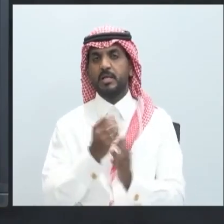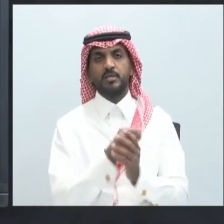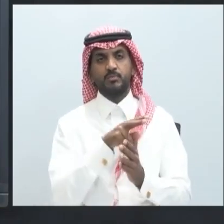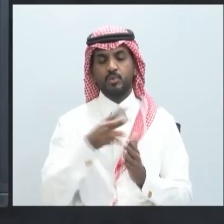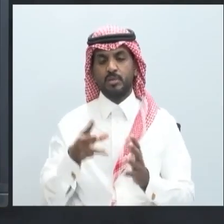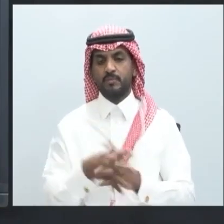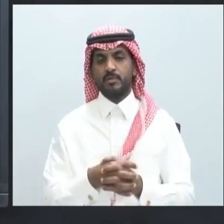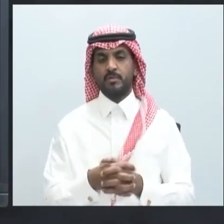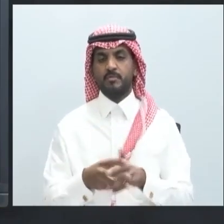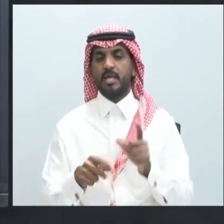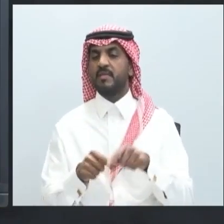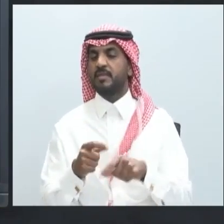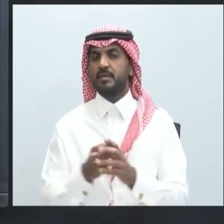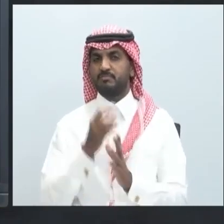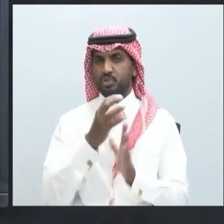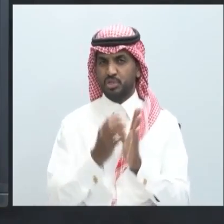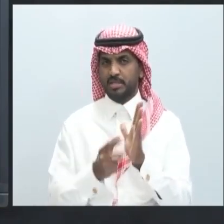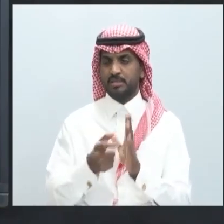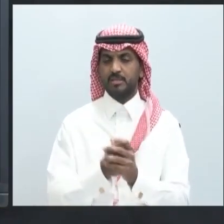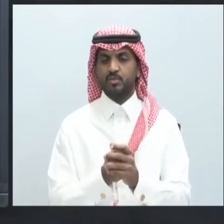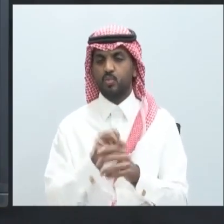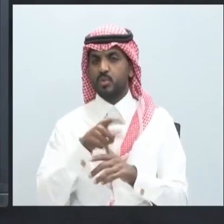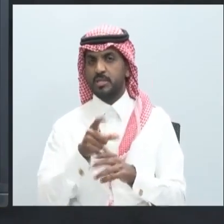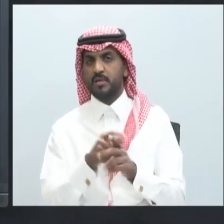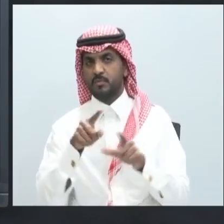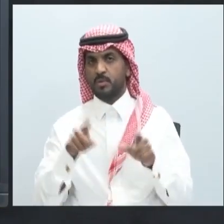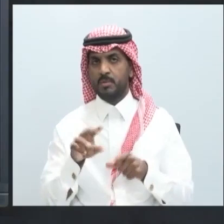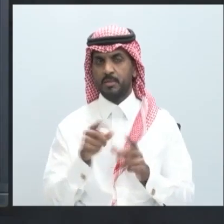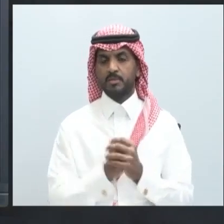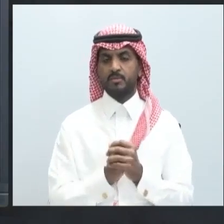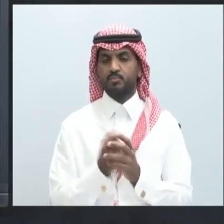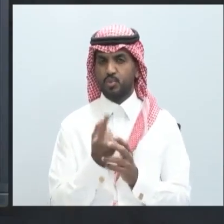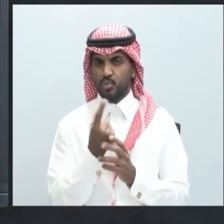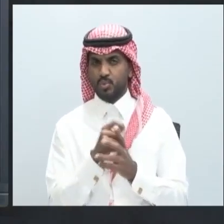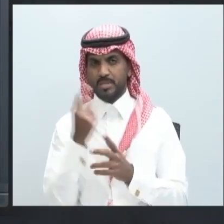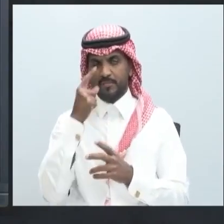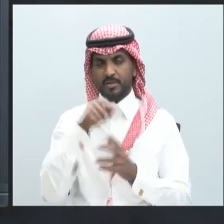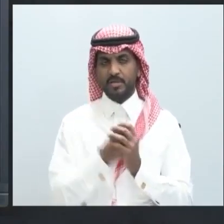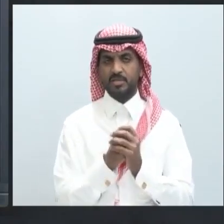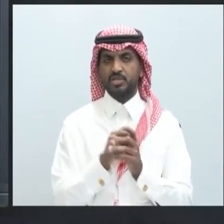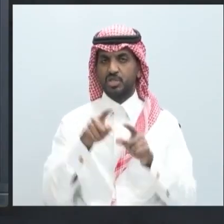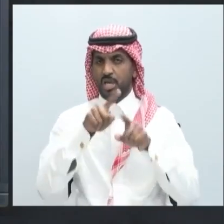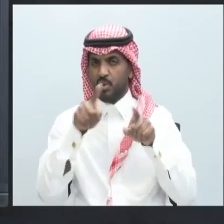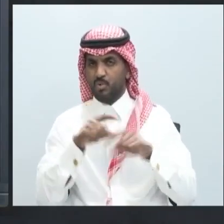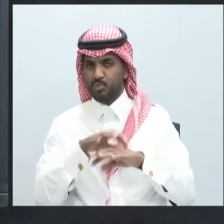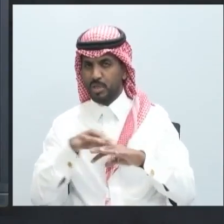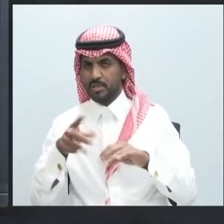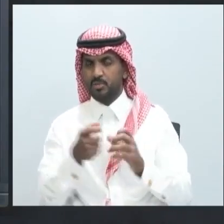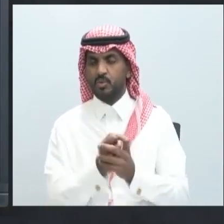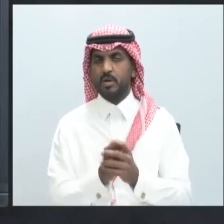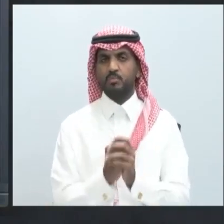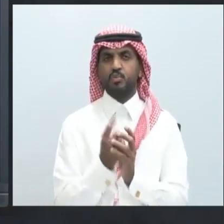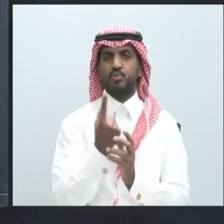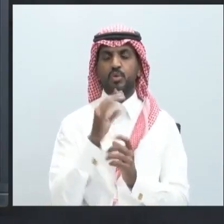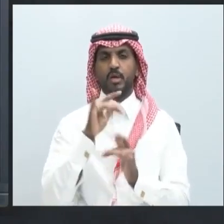مختلفه من هذه الجينات شاهدنا عندما وزعنا في مربع بن ظهور بذور صفراء كان شكلها مجعد كذلك ظهور